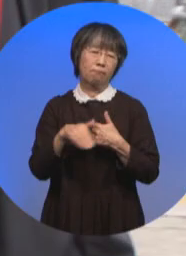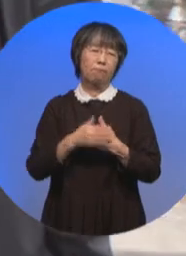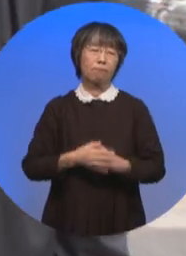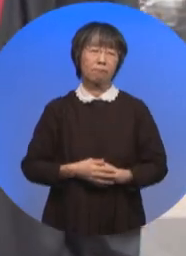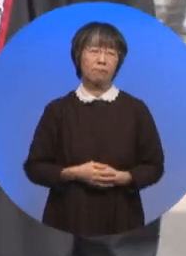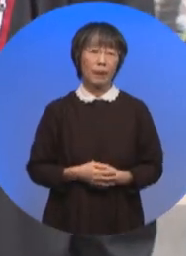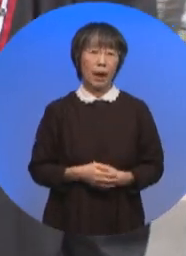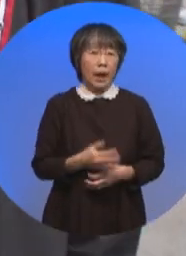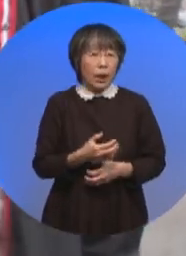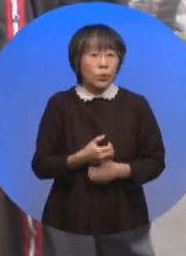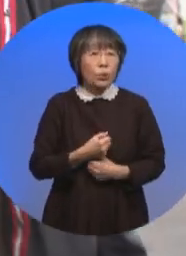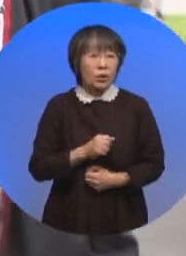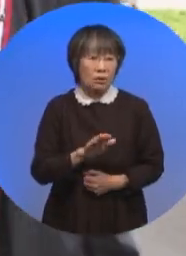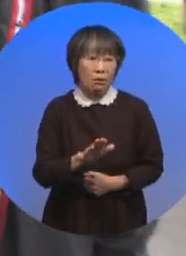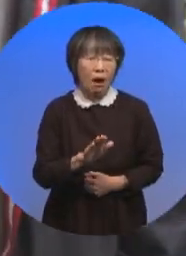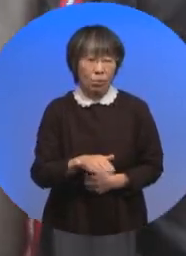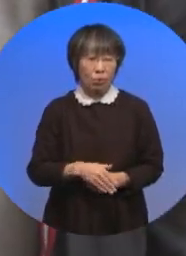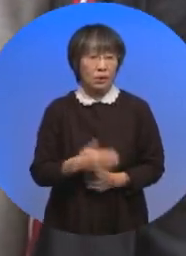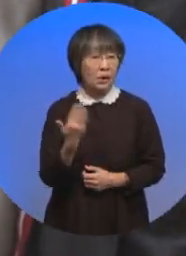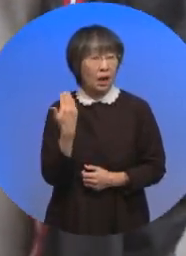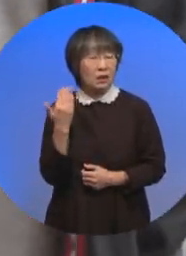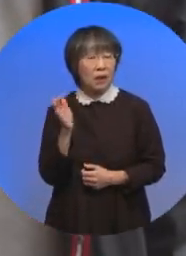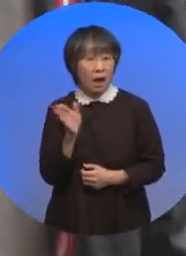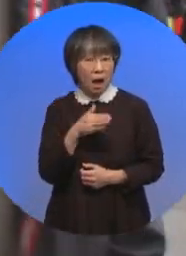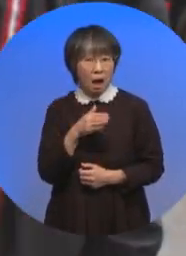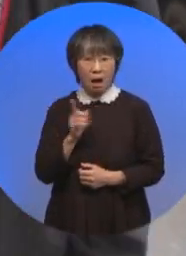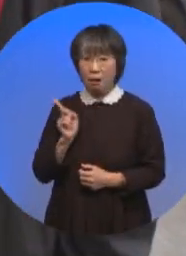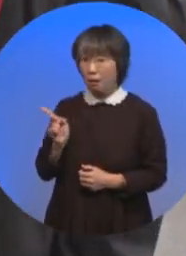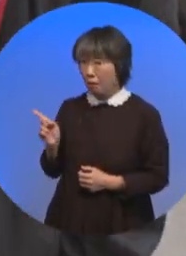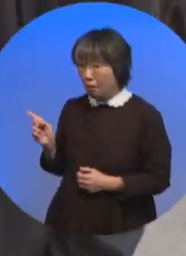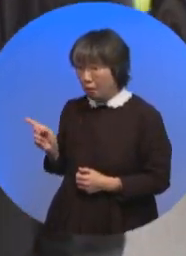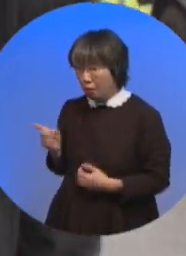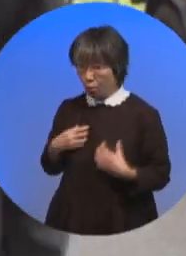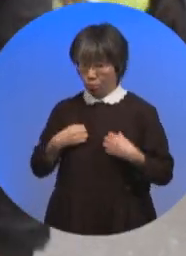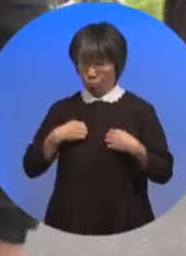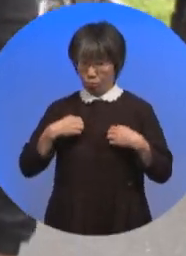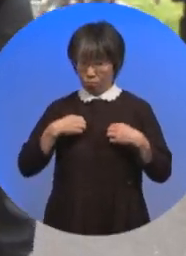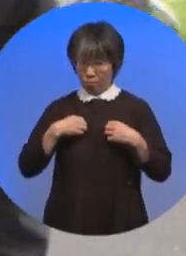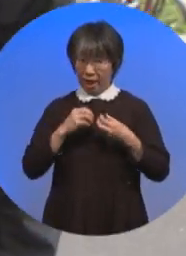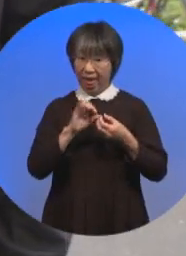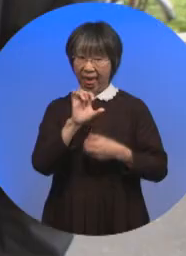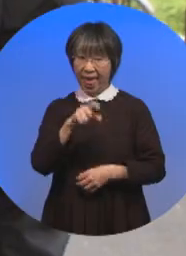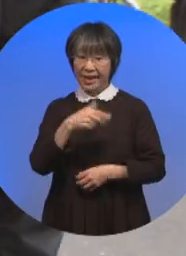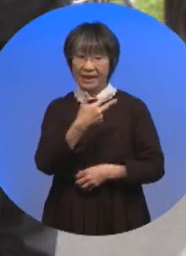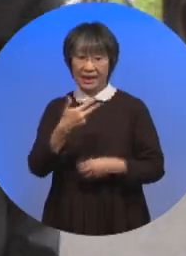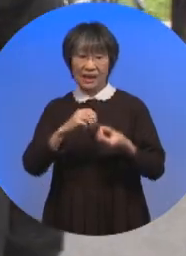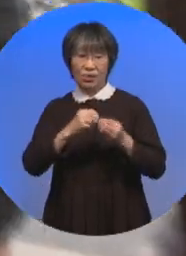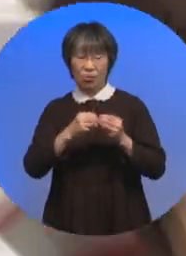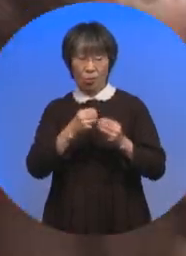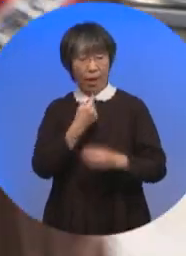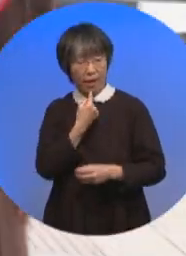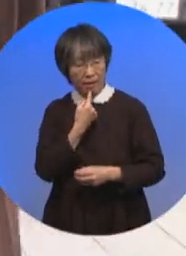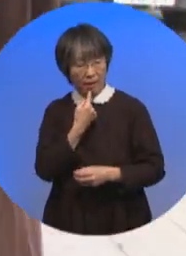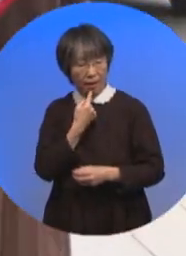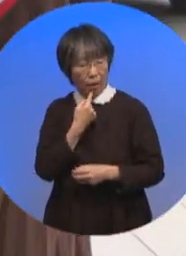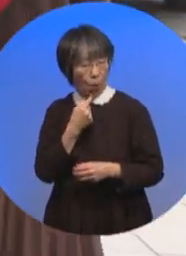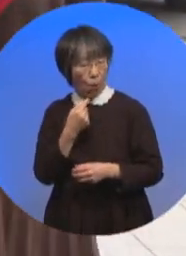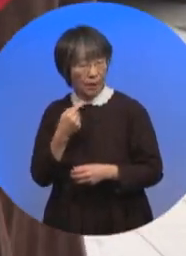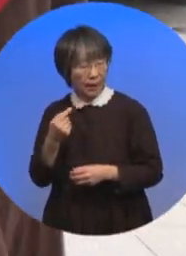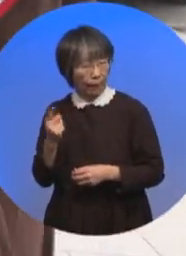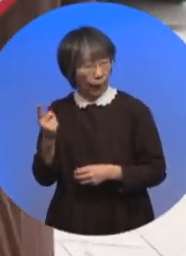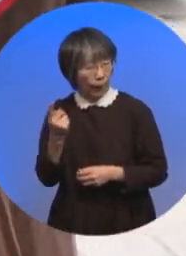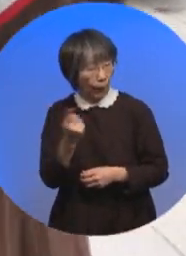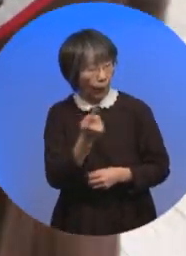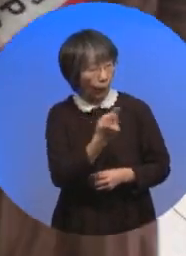あの、先ほどから、 はい。 あの、えんじのジャージを着た、スイタの妖精がちらほら出没してるので、あの、気をつ